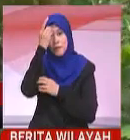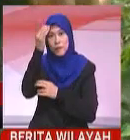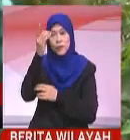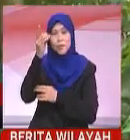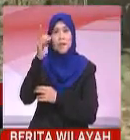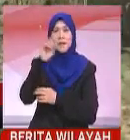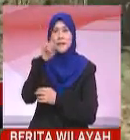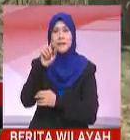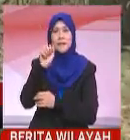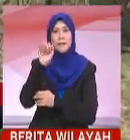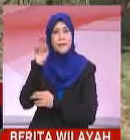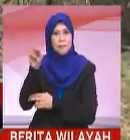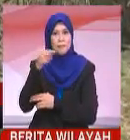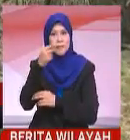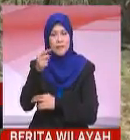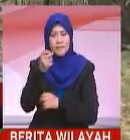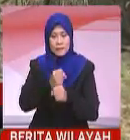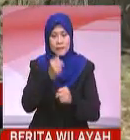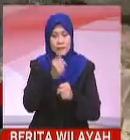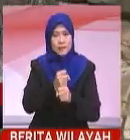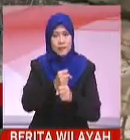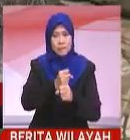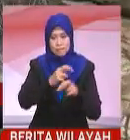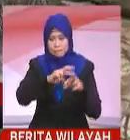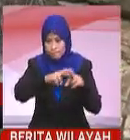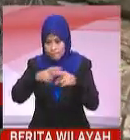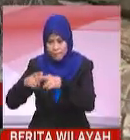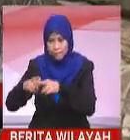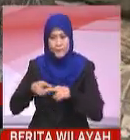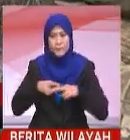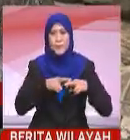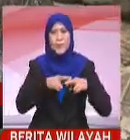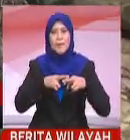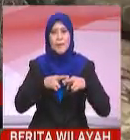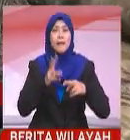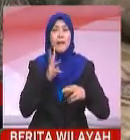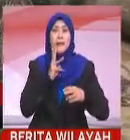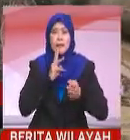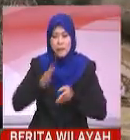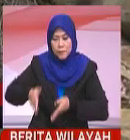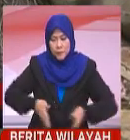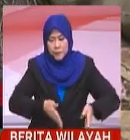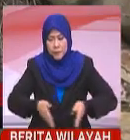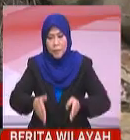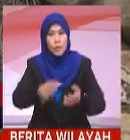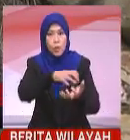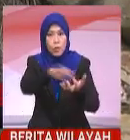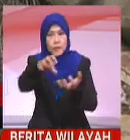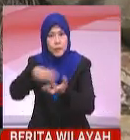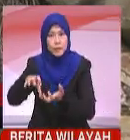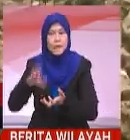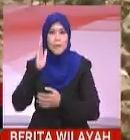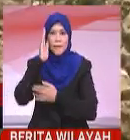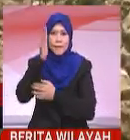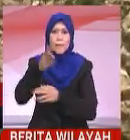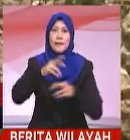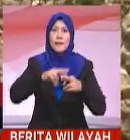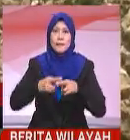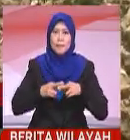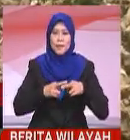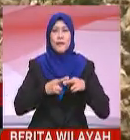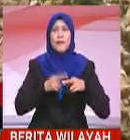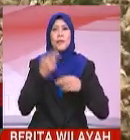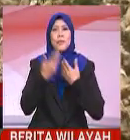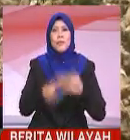pula menjelaskan kerja-kerja pemulihan kawasan yang musnah di alur air bermusim di sekitar kawasan ini